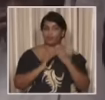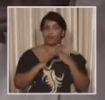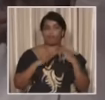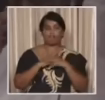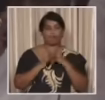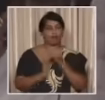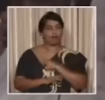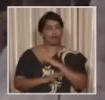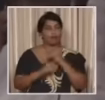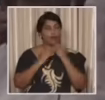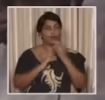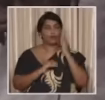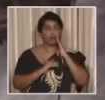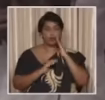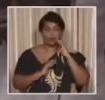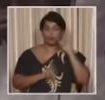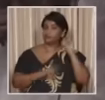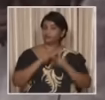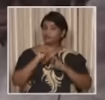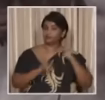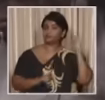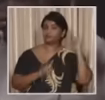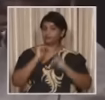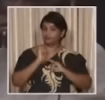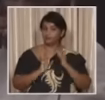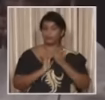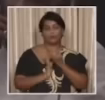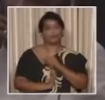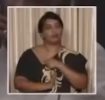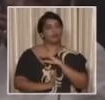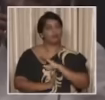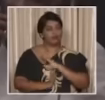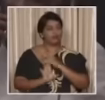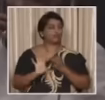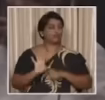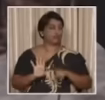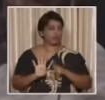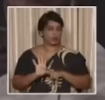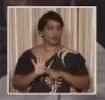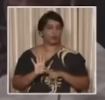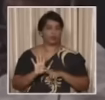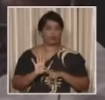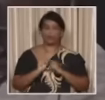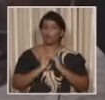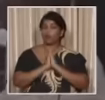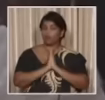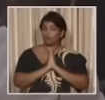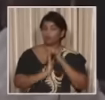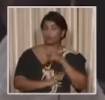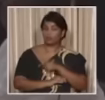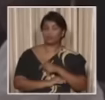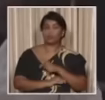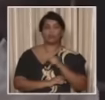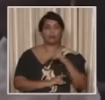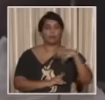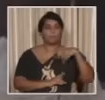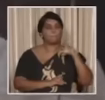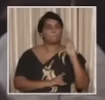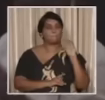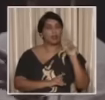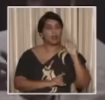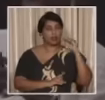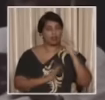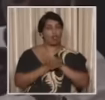අනුව විදේශ ධර්ම දූත ව්‍යාපාරය සඳහා භික්ෂුන් වහන්සේලා පුහුණු කිරීම. බෞද්ධ හා පාලි විශ්වවිද්‍යාලයේ හෝමගම පිටුවා තියෙන